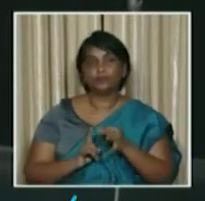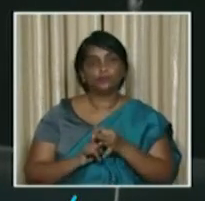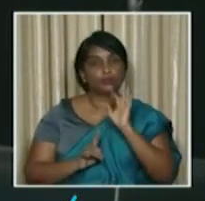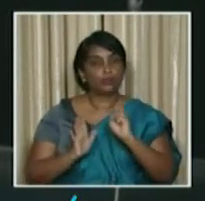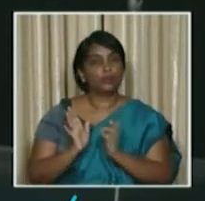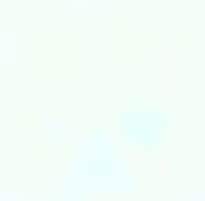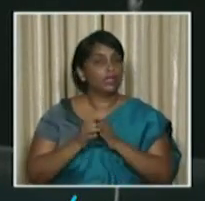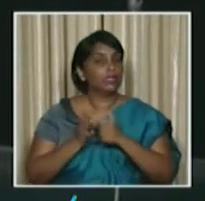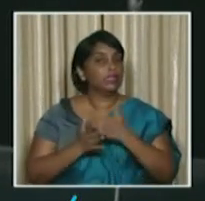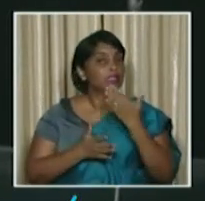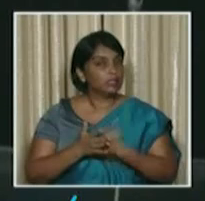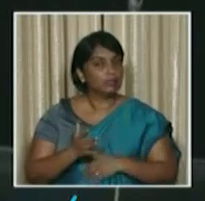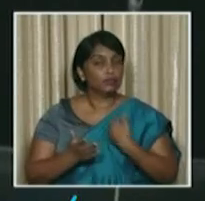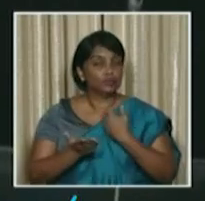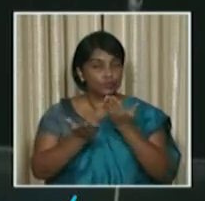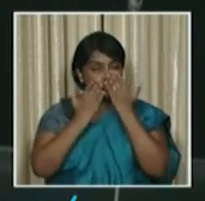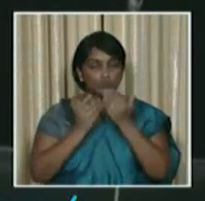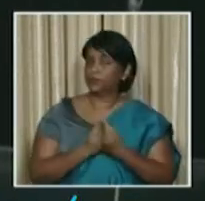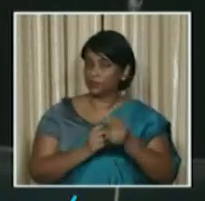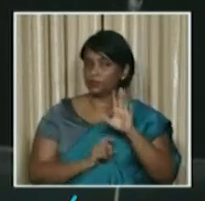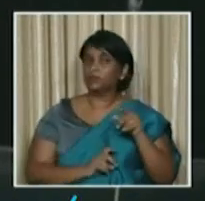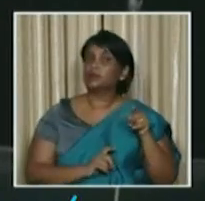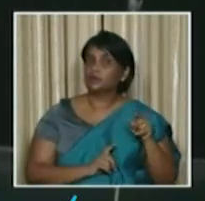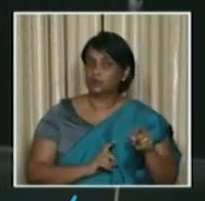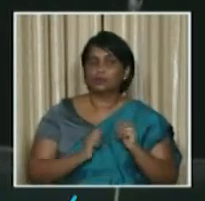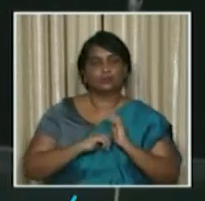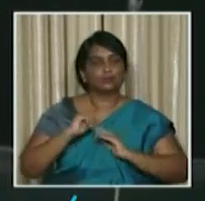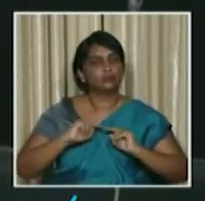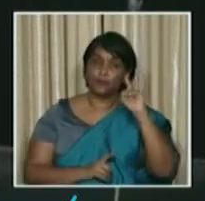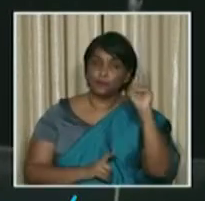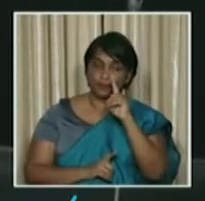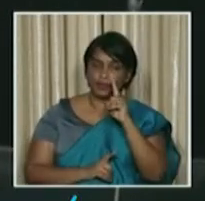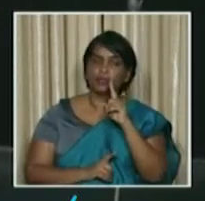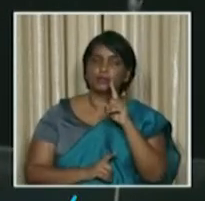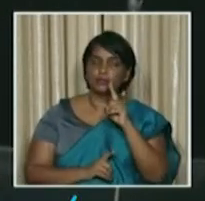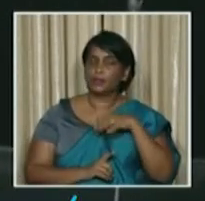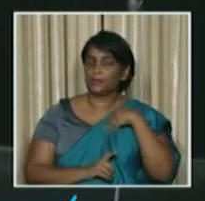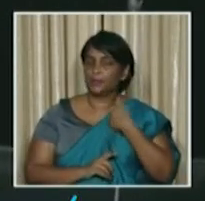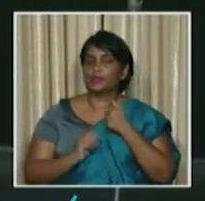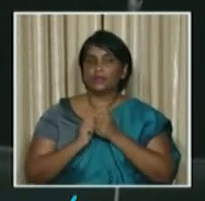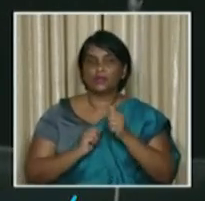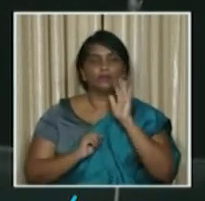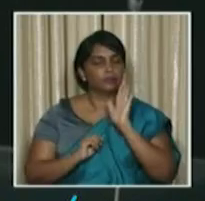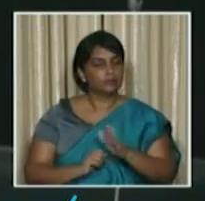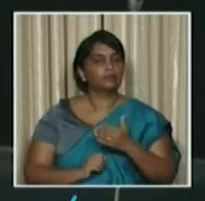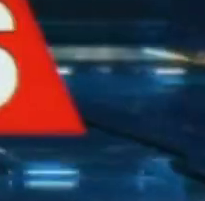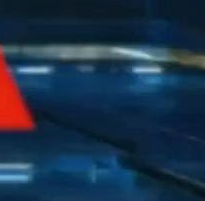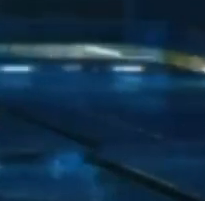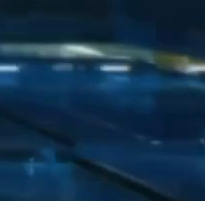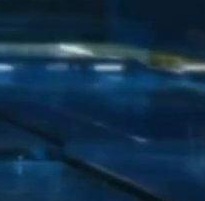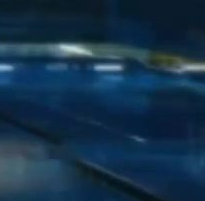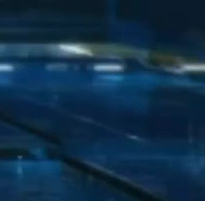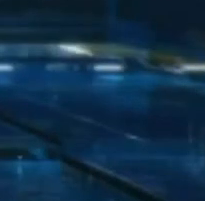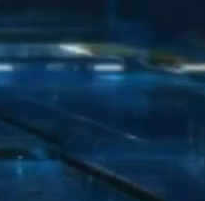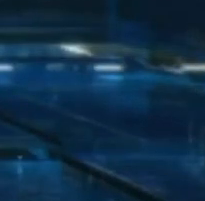කොමිෂන් සභාවල වාර්තා සාක්ෂි බවට කඩිනමින් පරිවර්තනය කළ මේවා ක්‍රියාත්මක කිරීම මා හිතන්නේ ප්‍රධාන කටයුත්තකට අපි කළ යුතුයි කියන මතේ අපි